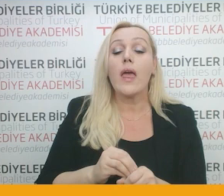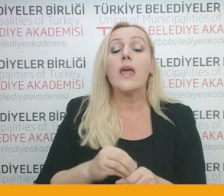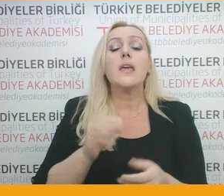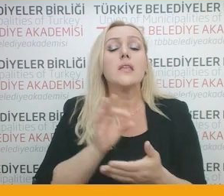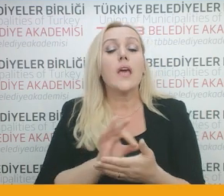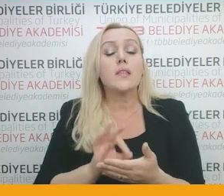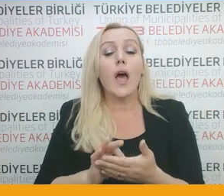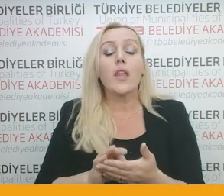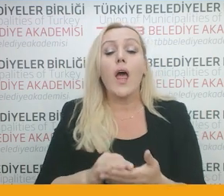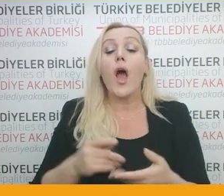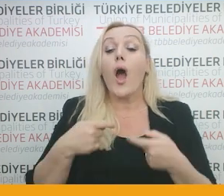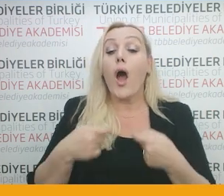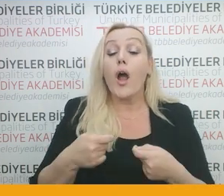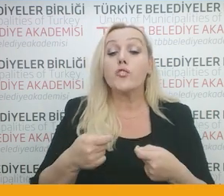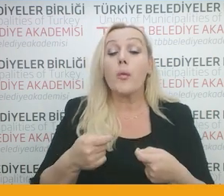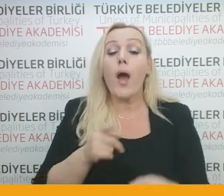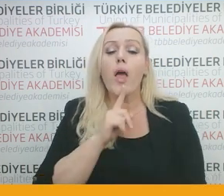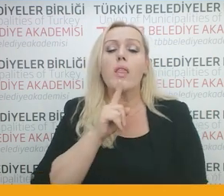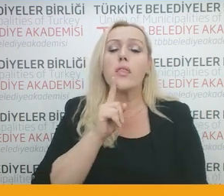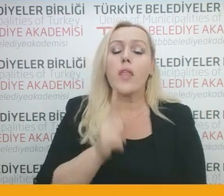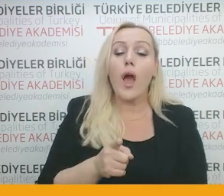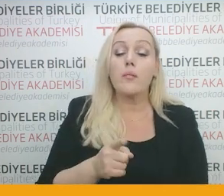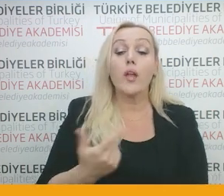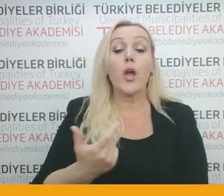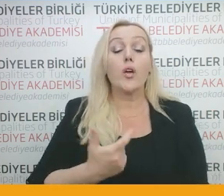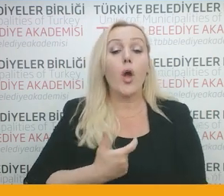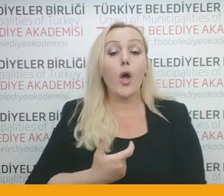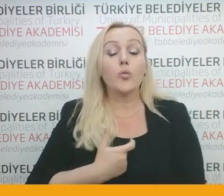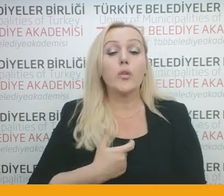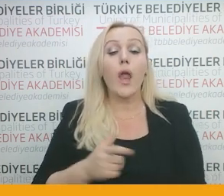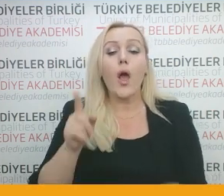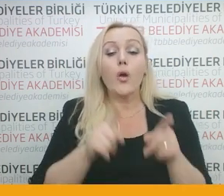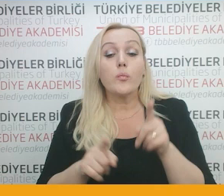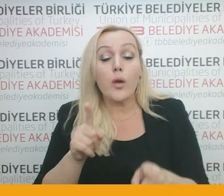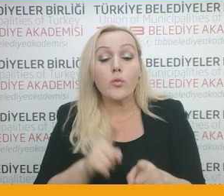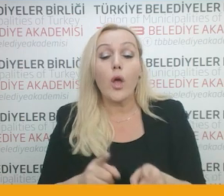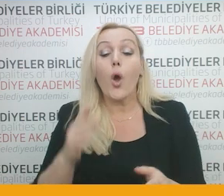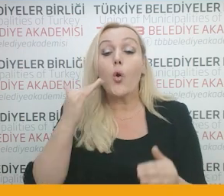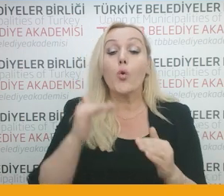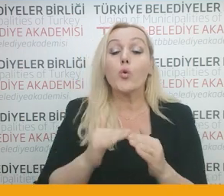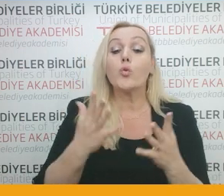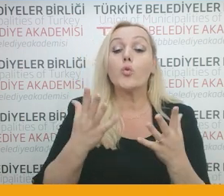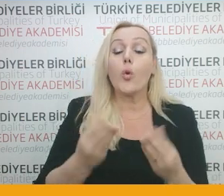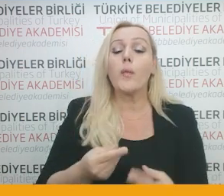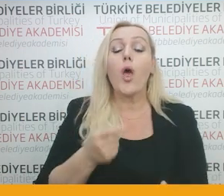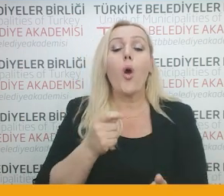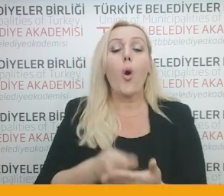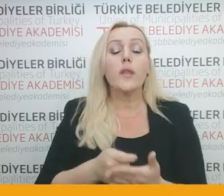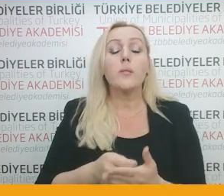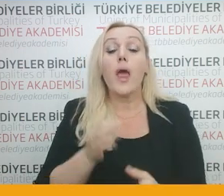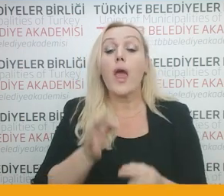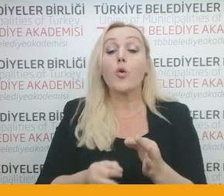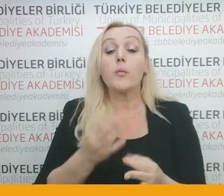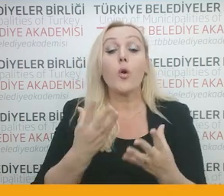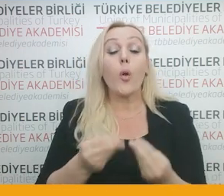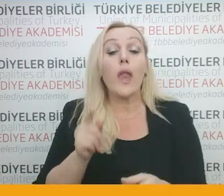arkadaşlar, harcama talimatının bütçe ilke ve esaslarına, kanunlara, diğer mevzuata uygun olmasından, ödeneklerin etkili ekonomik ve verimli